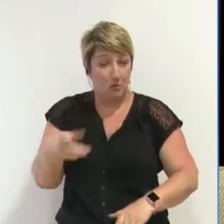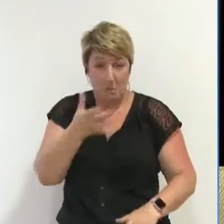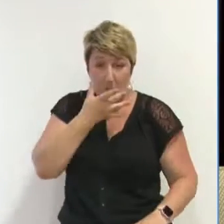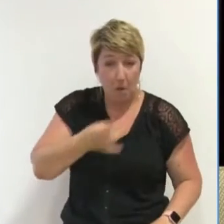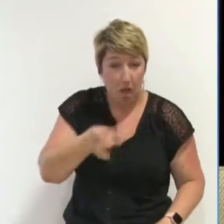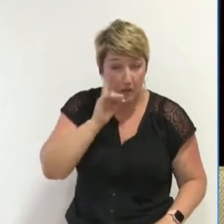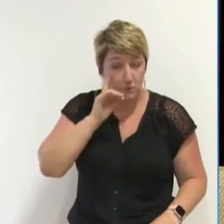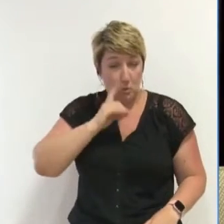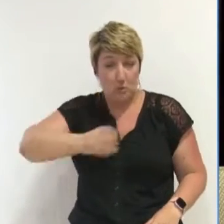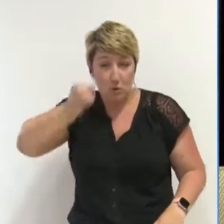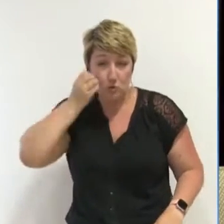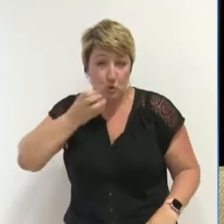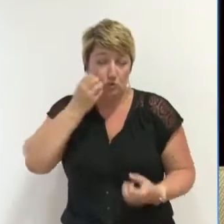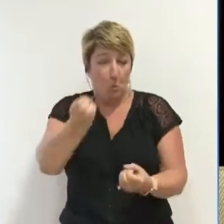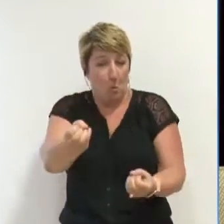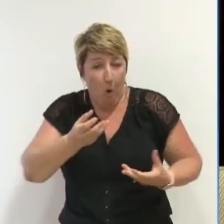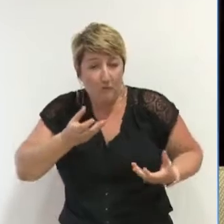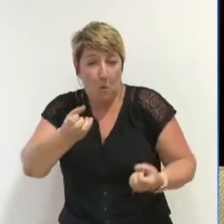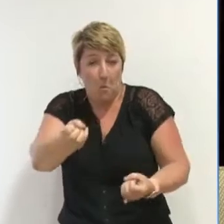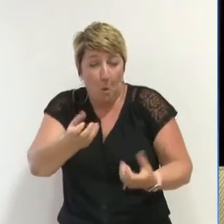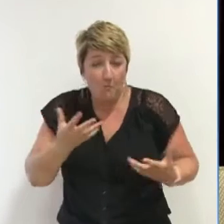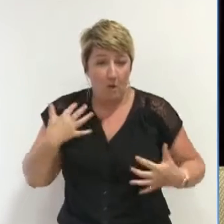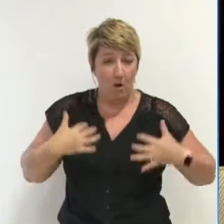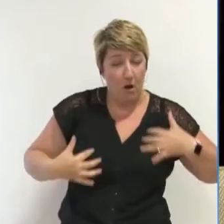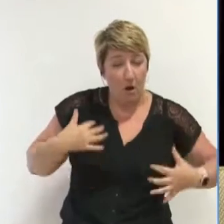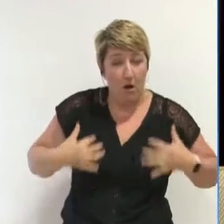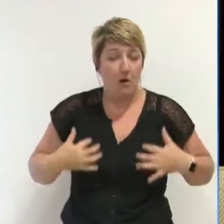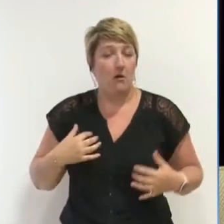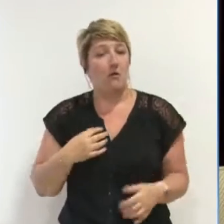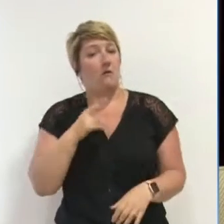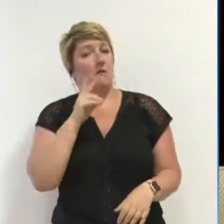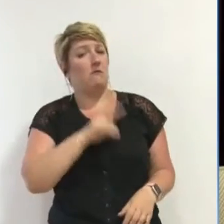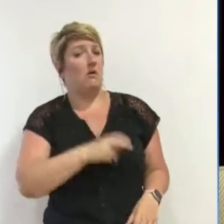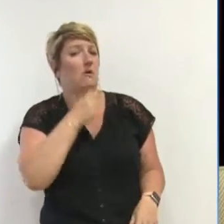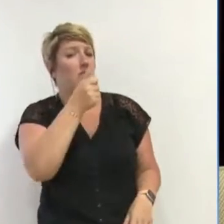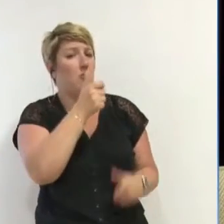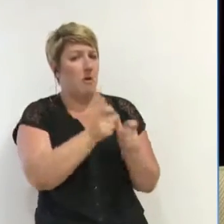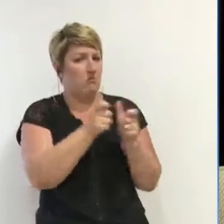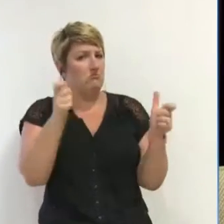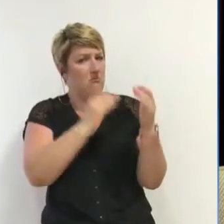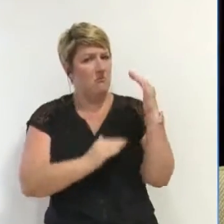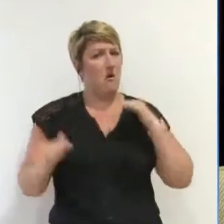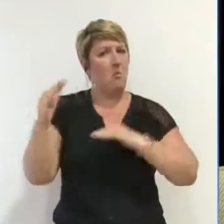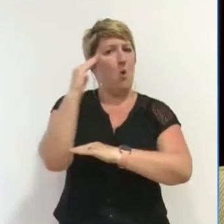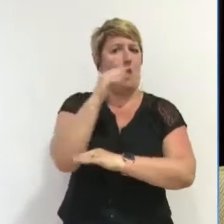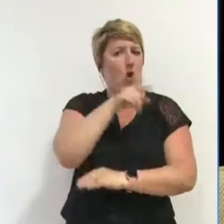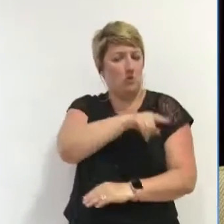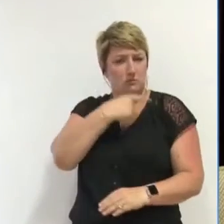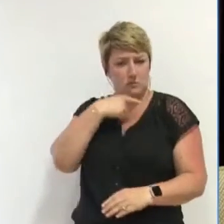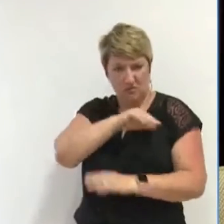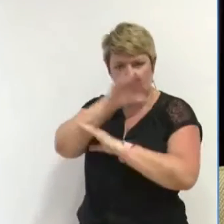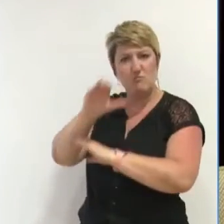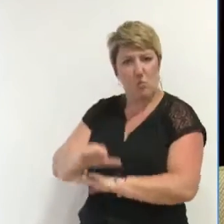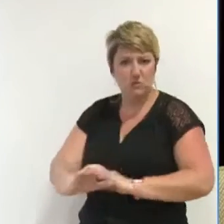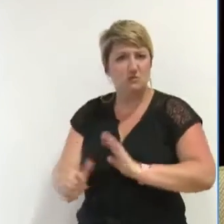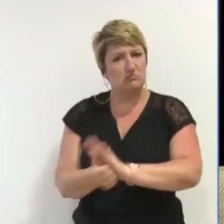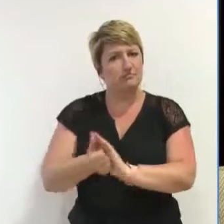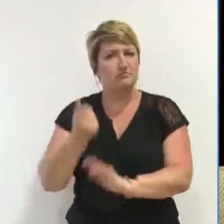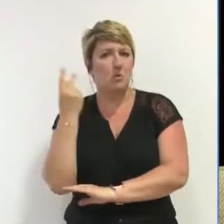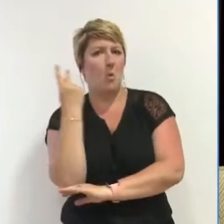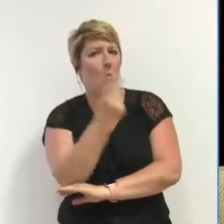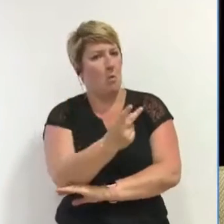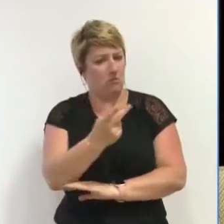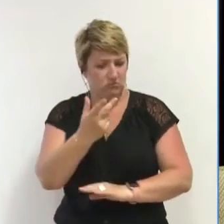provocations quotidiennes. Faut-il vous le rappeler, vous êtes, en tant qu'employeur, vous avez la responsabilité de les protéger.